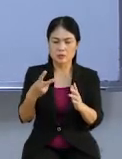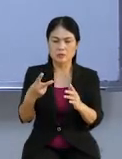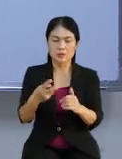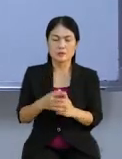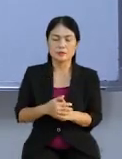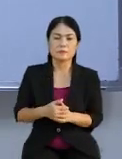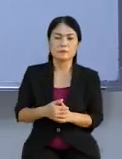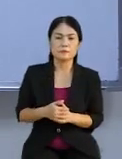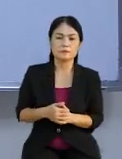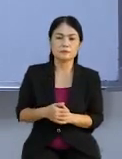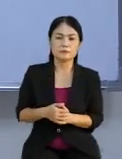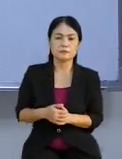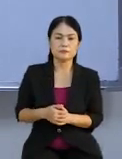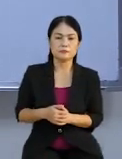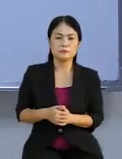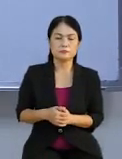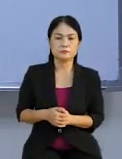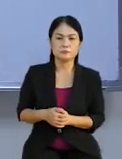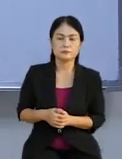bảy cú